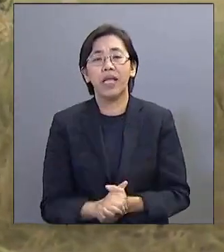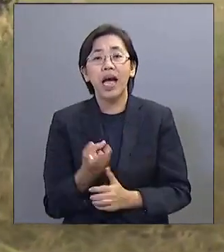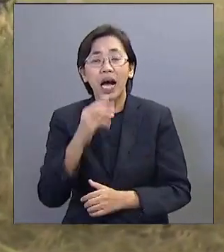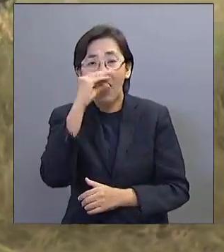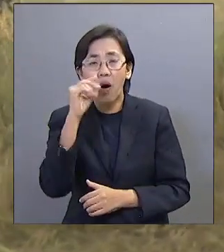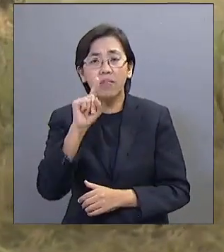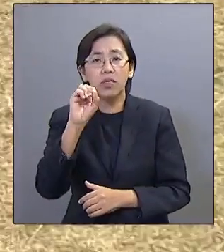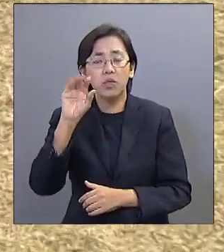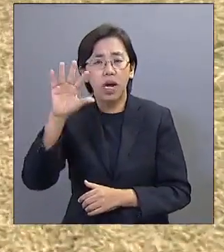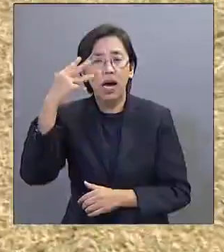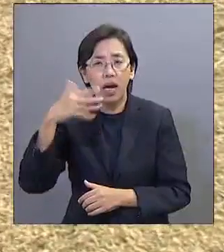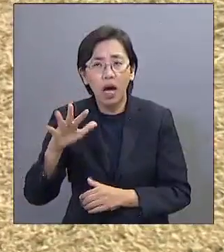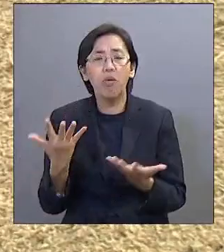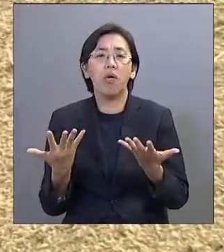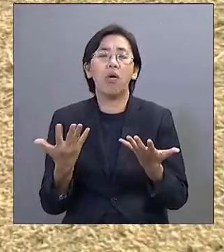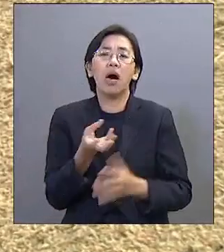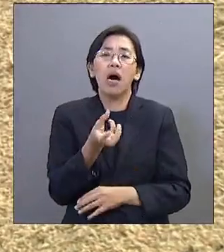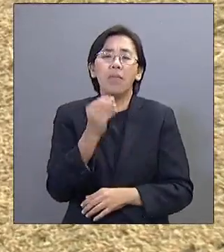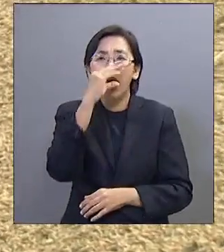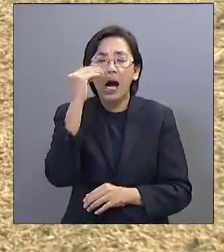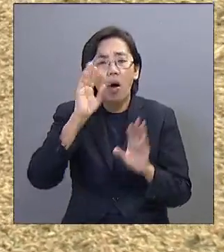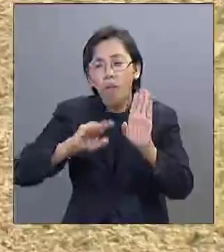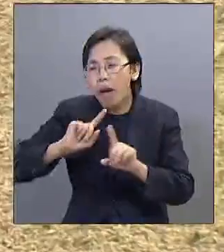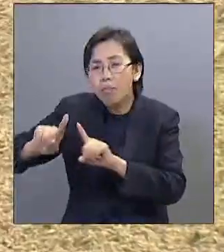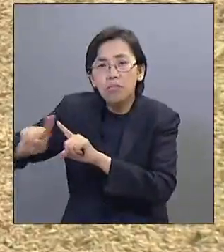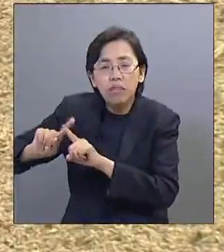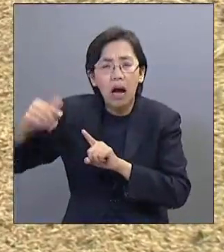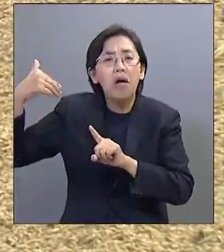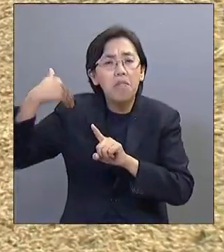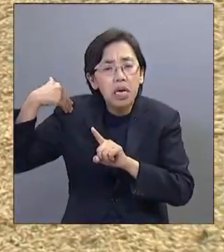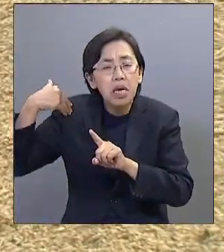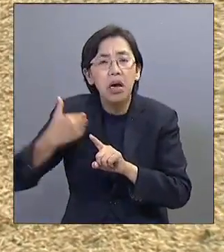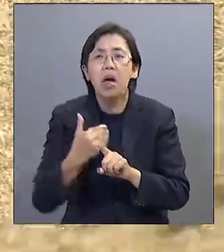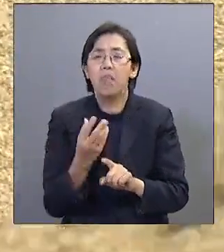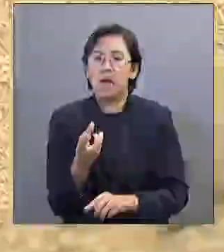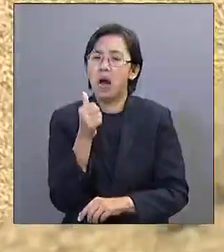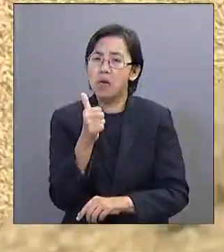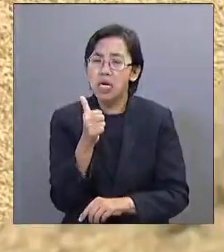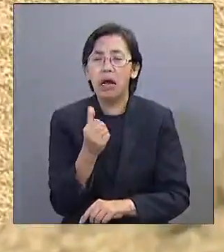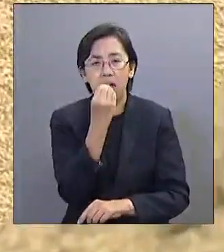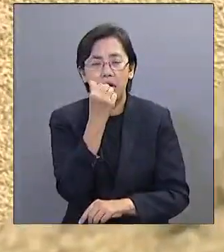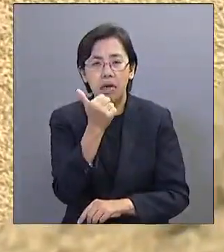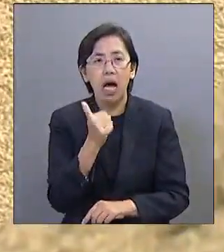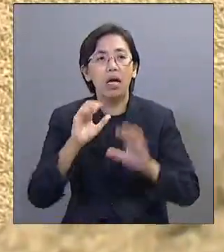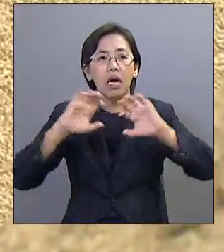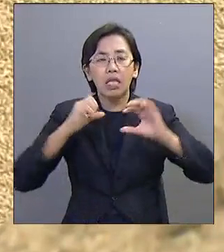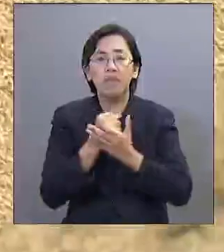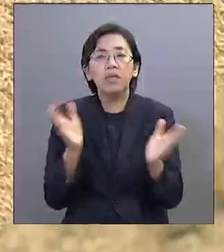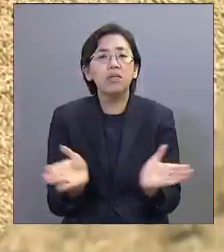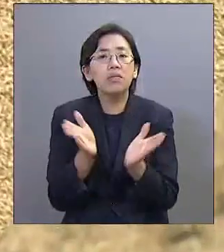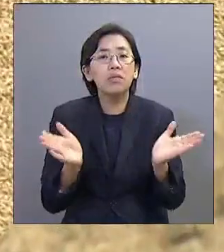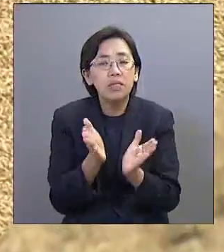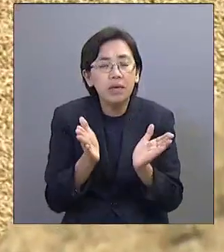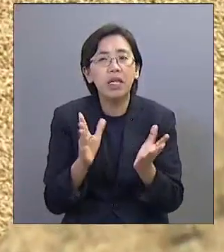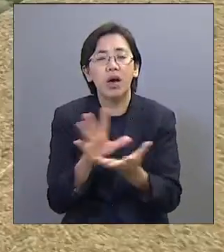105แล้วอาจารย์ยืนยันว่ามันยังมีข้าวหอมอีกหลายสายพันธุ์ในไทยที่เป็นของดีน่ารับประทานค่ะรัฐควรจะส่งเสริมให้เกิด